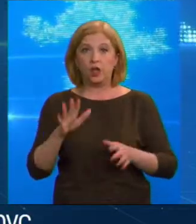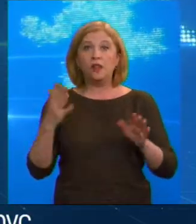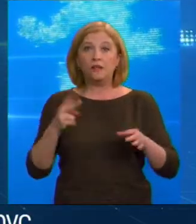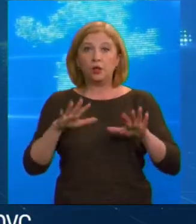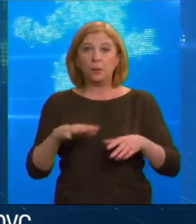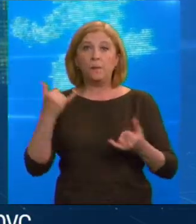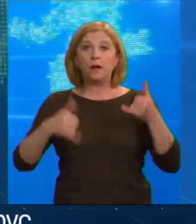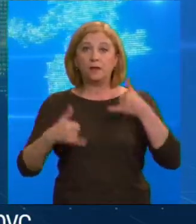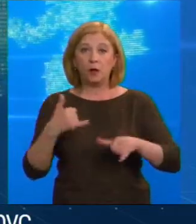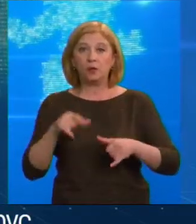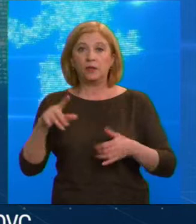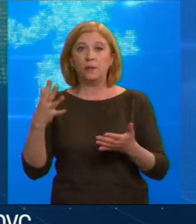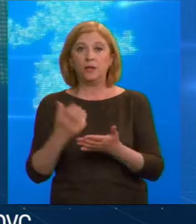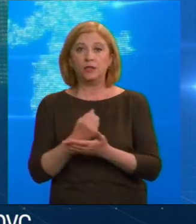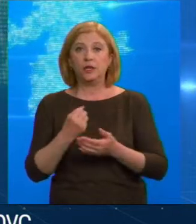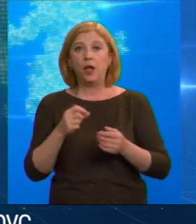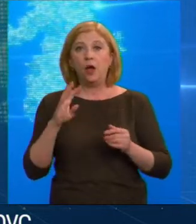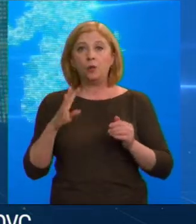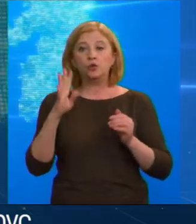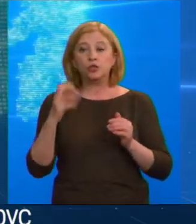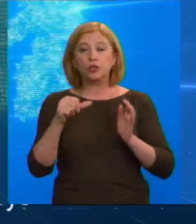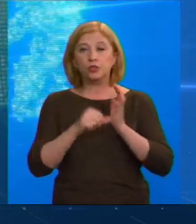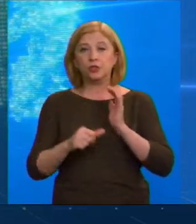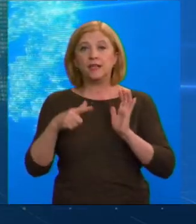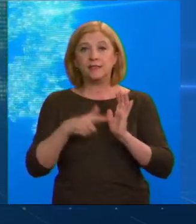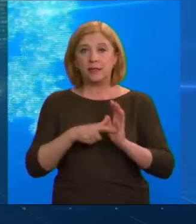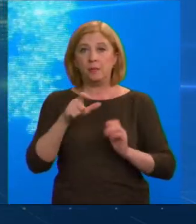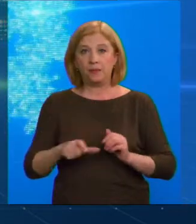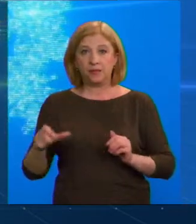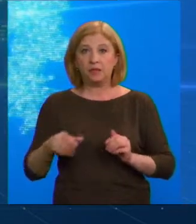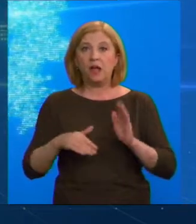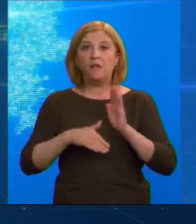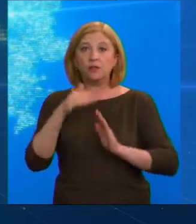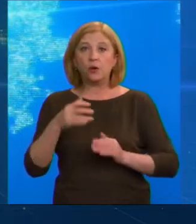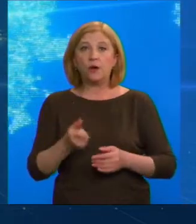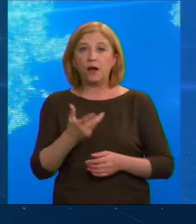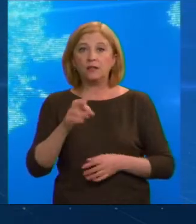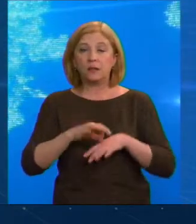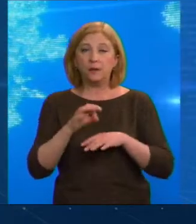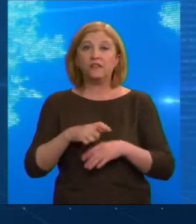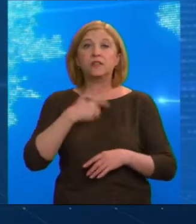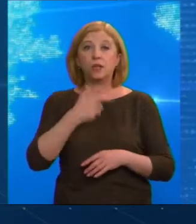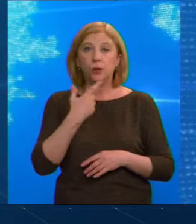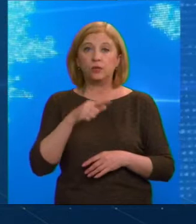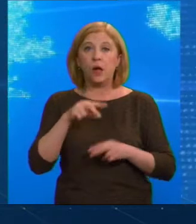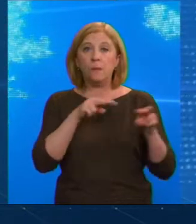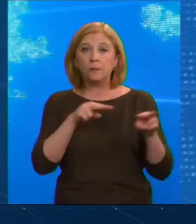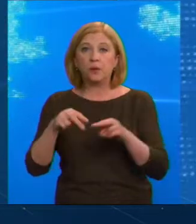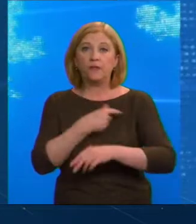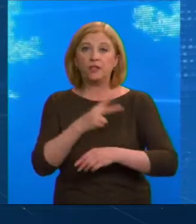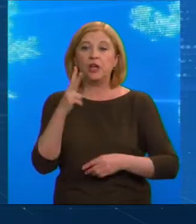Магнитогорск. Медики там нашли COVID-19 у 467 пациентов. Высокое количество заболевших и в Златоусте. Под присмотром